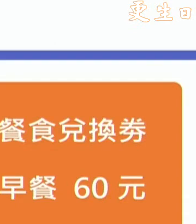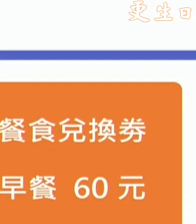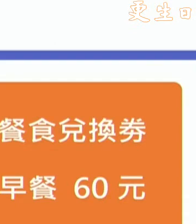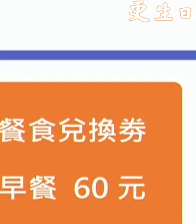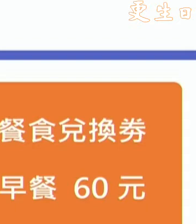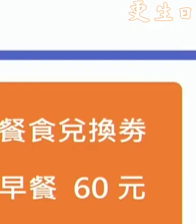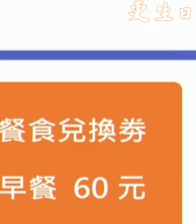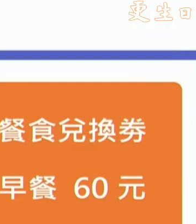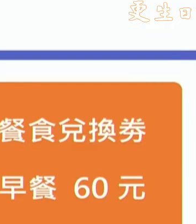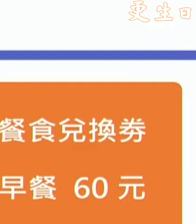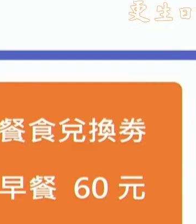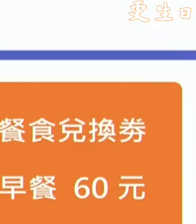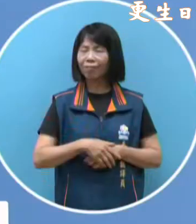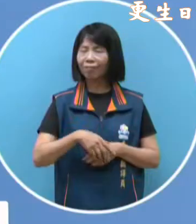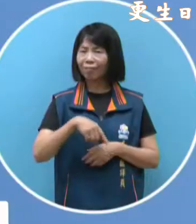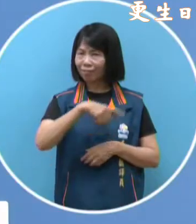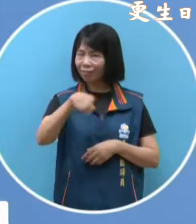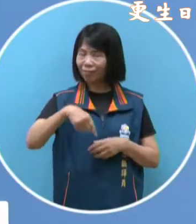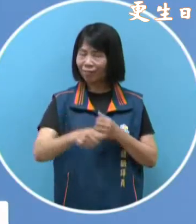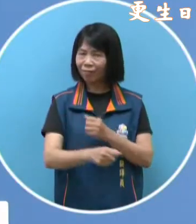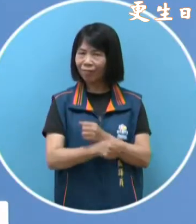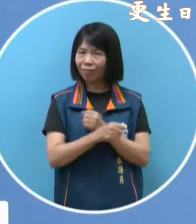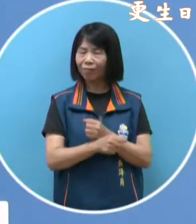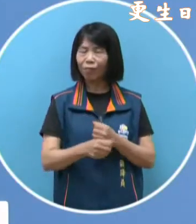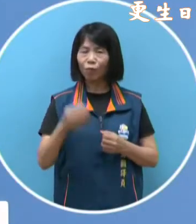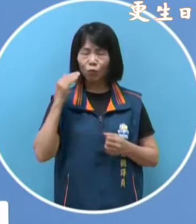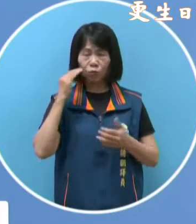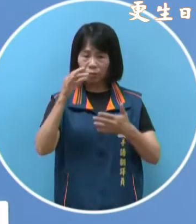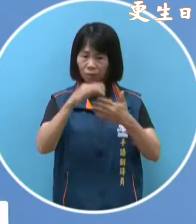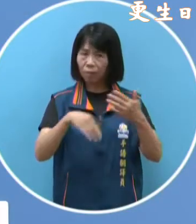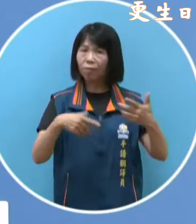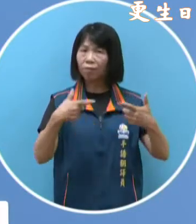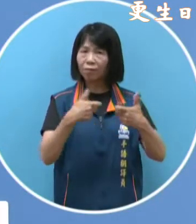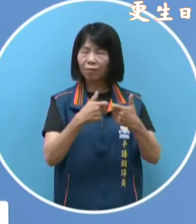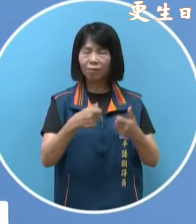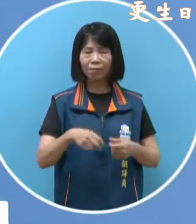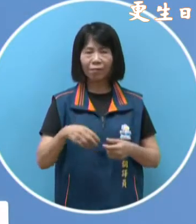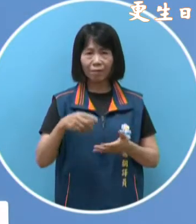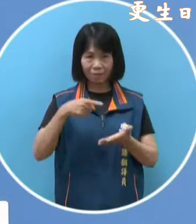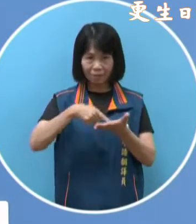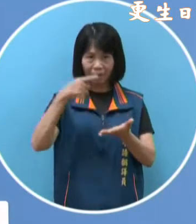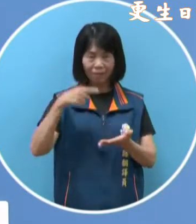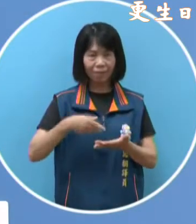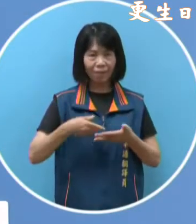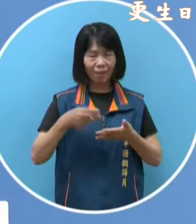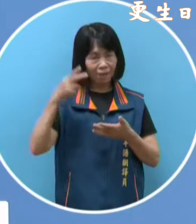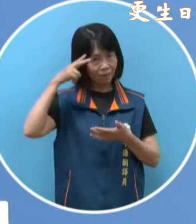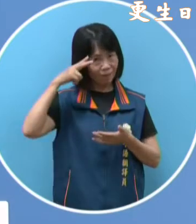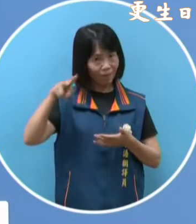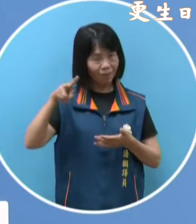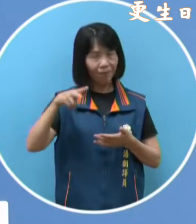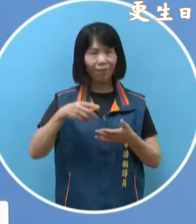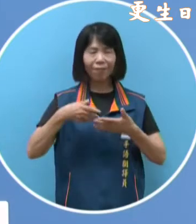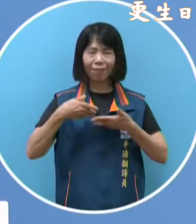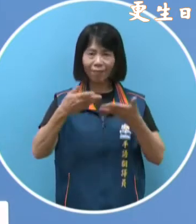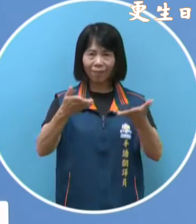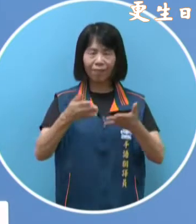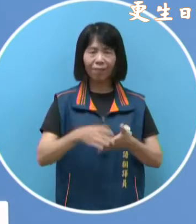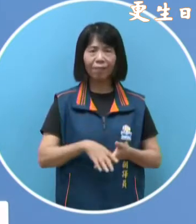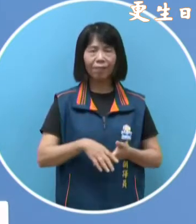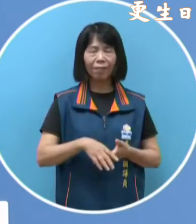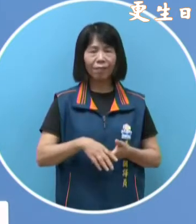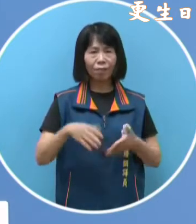也是要拜托大家，哦，那只有符合资格，我们一次是发2天，换句话说，哦，1天3餐，2天